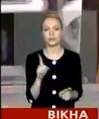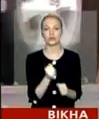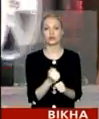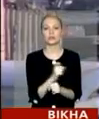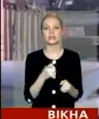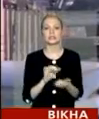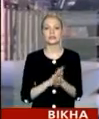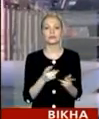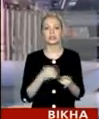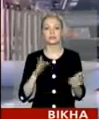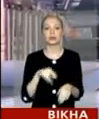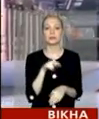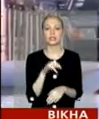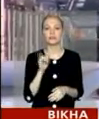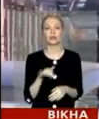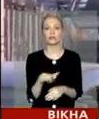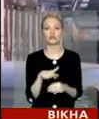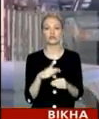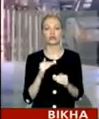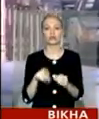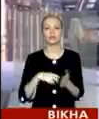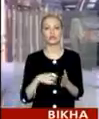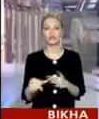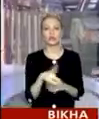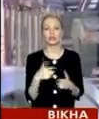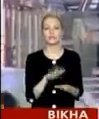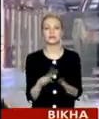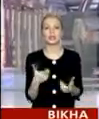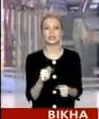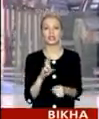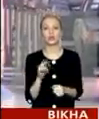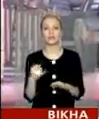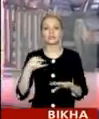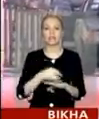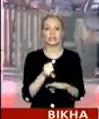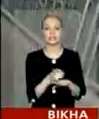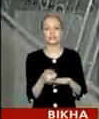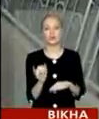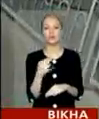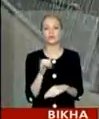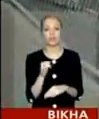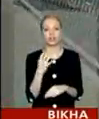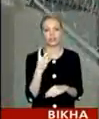з тиснявами на Петрівці та Поштовому майдані, в місцях, де Янукович заїздить та з'їздить, у ДАІ